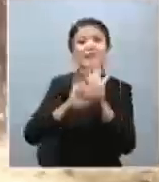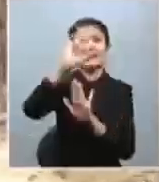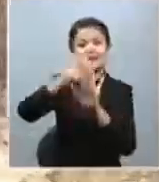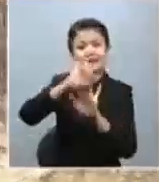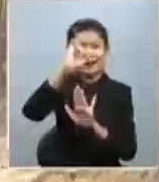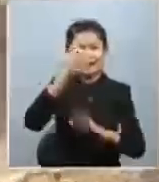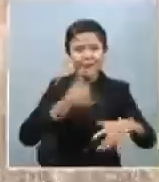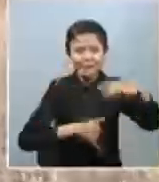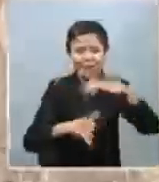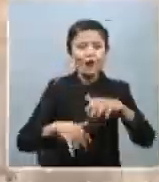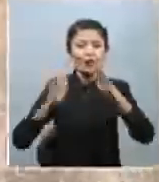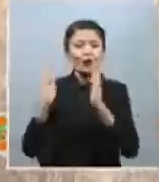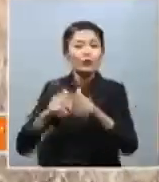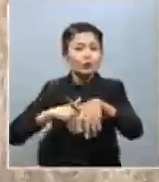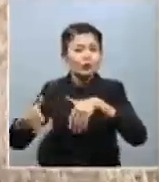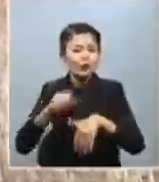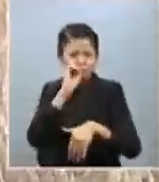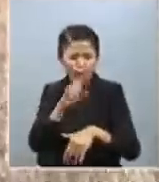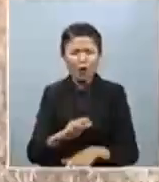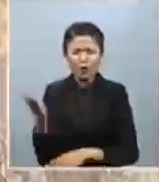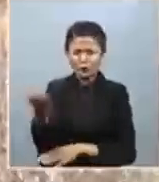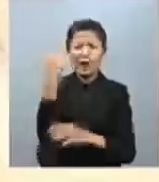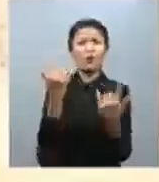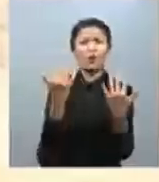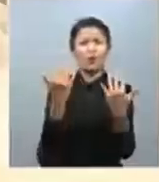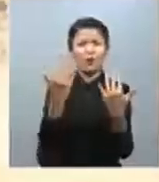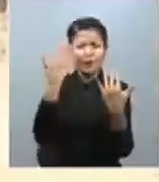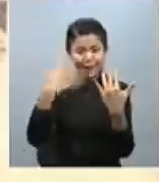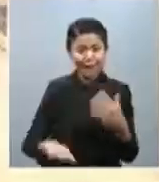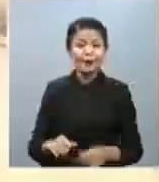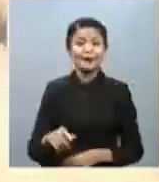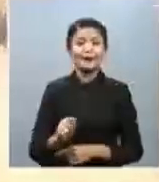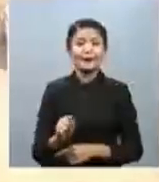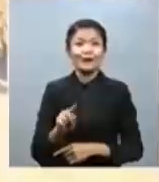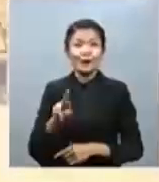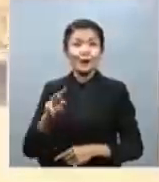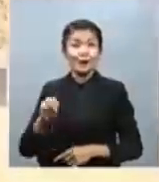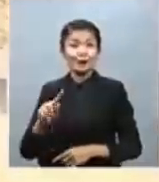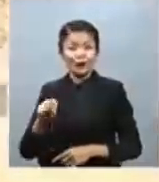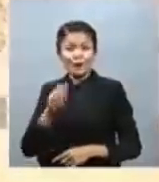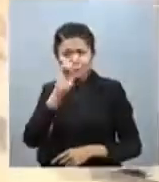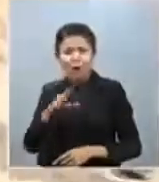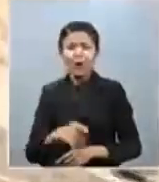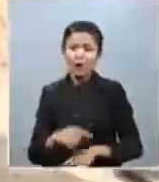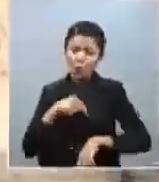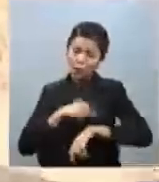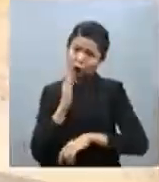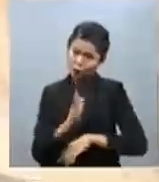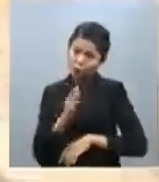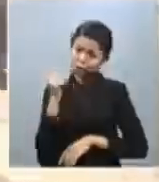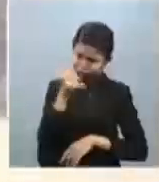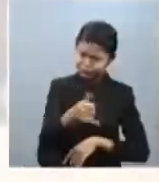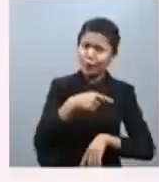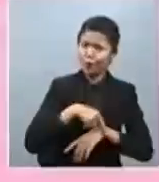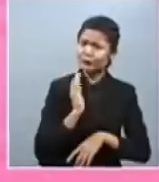อมาถึงชาวบ้านบอกมารอตั้งแต่เช้าแล้วท่านก็ออกตัวว่า ไม่นานแล้วผมมาตรงเวลาเป๊ะเลยนะ